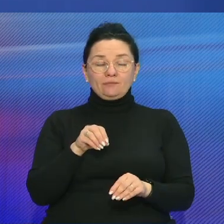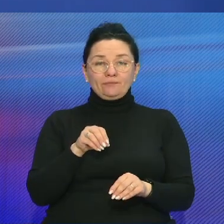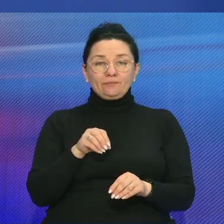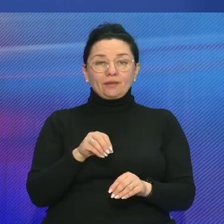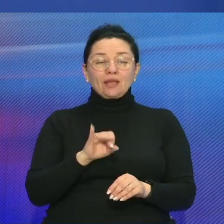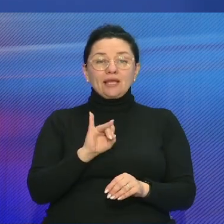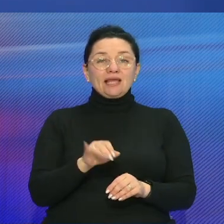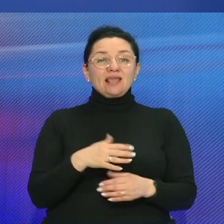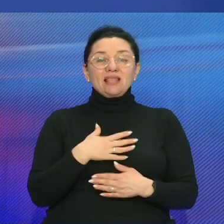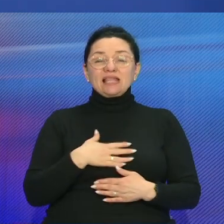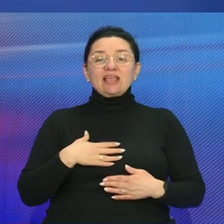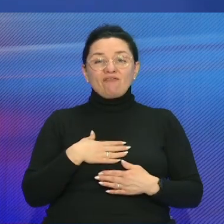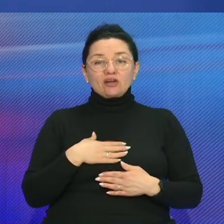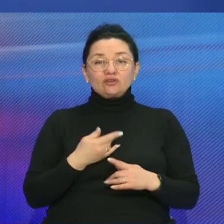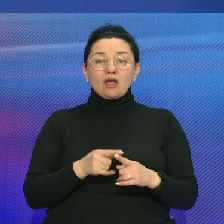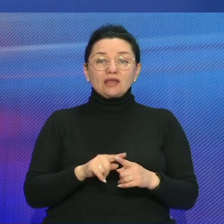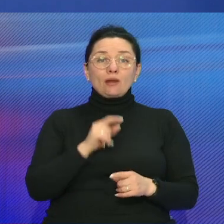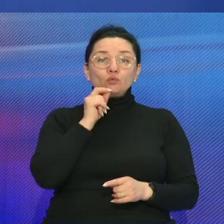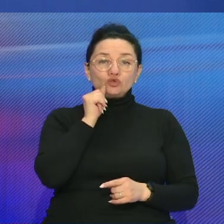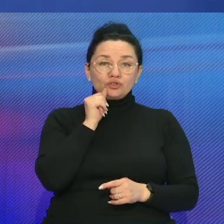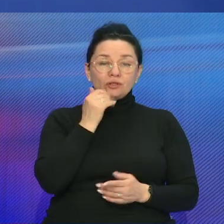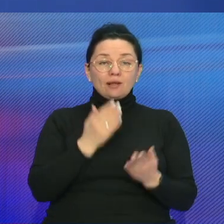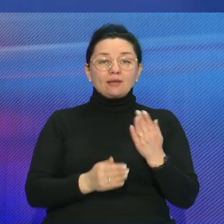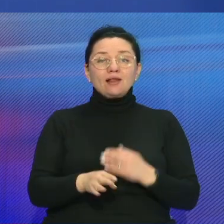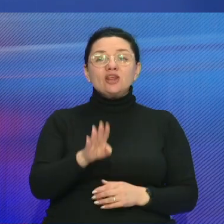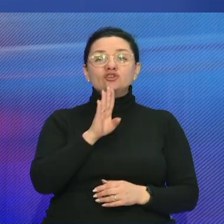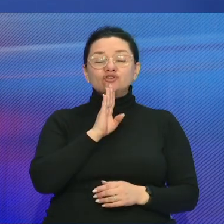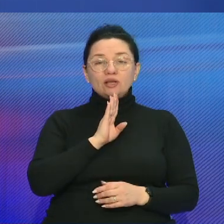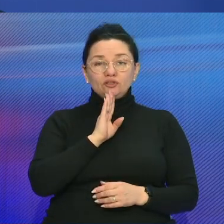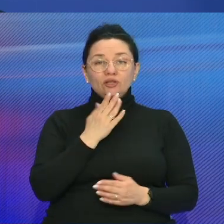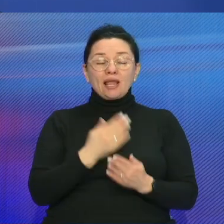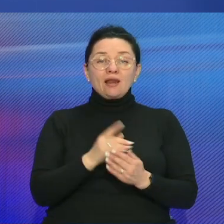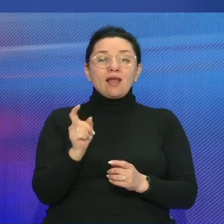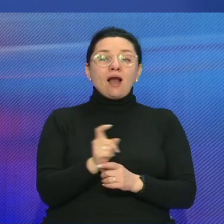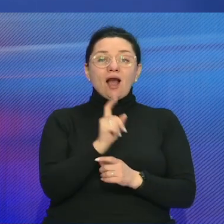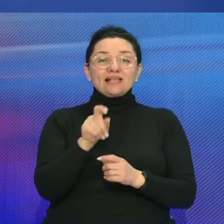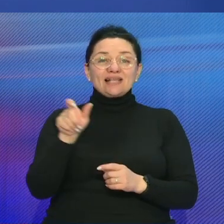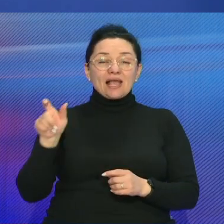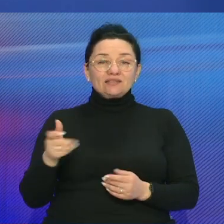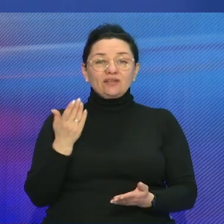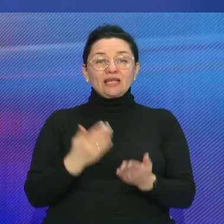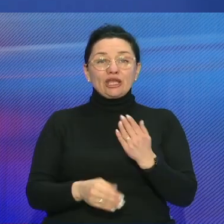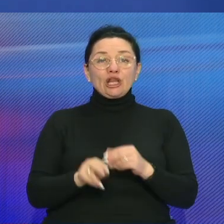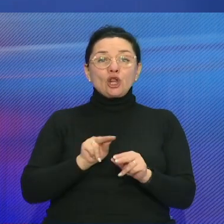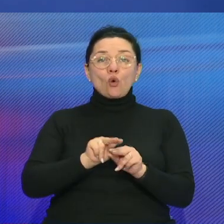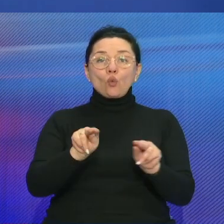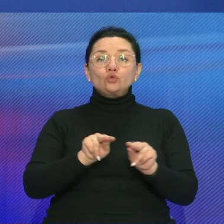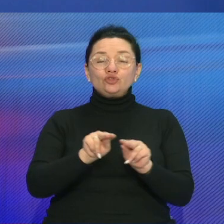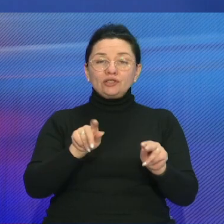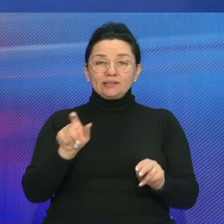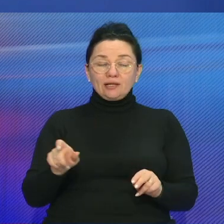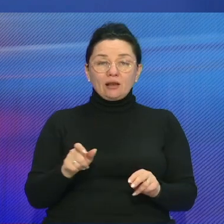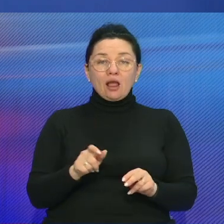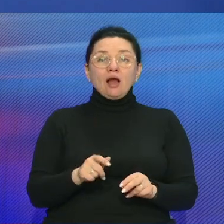И даже не важно, это мужчина или женщина, хозяйственник это или это учитель. По моему разумению, сегодня